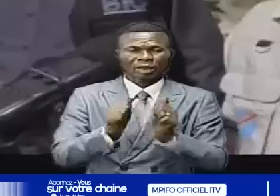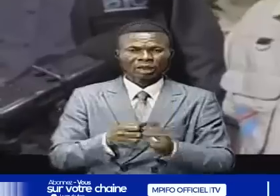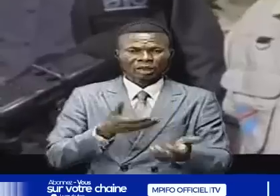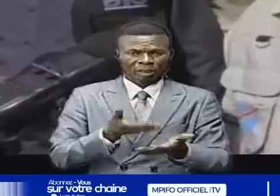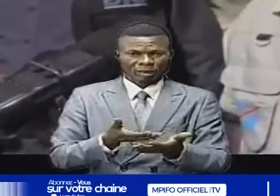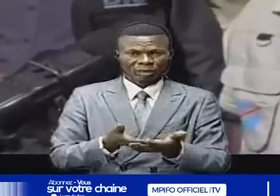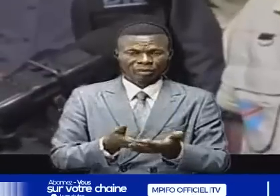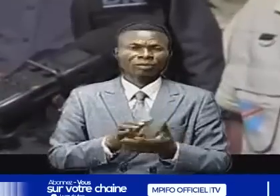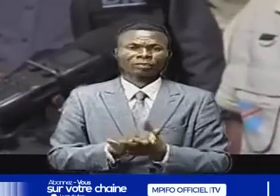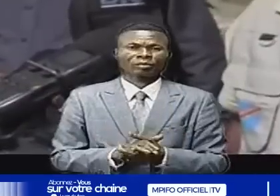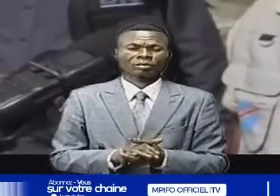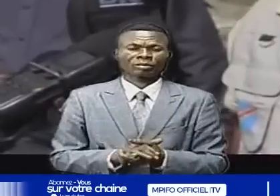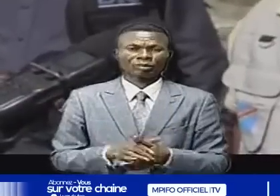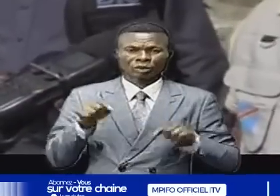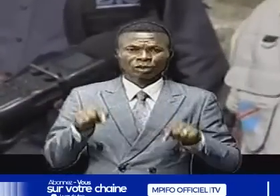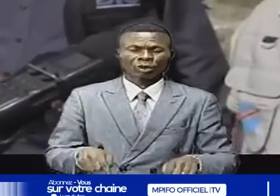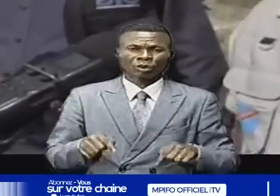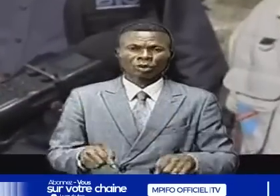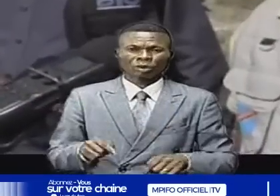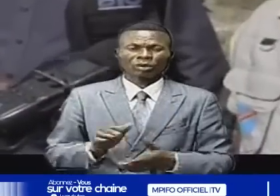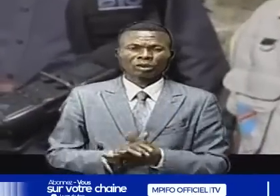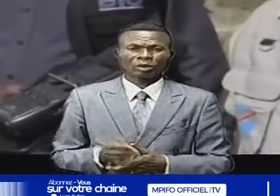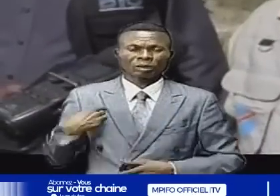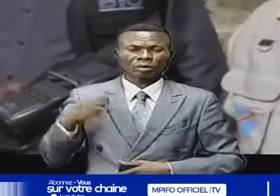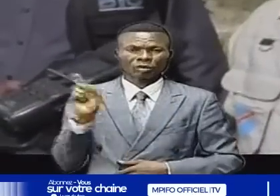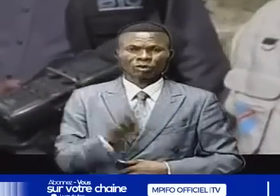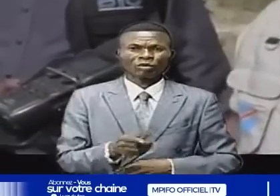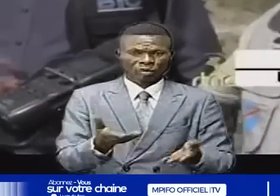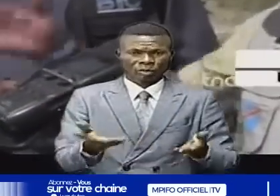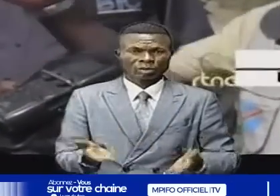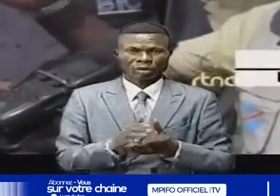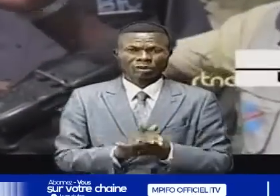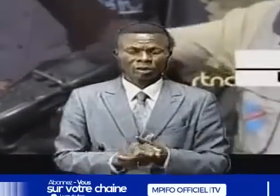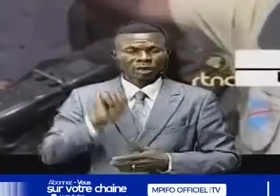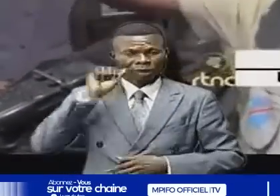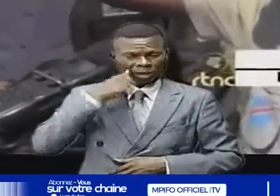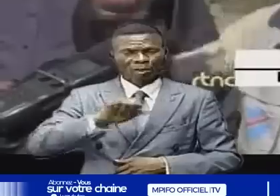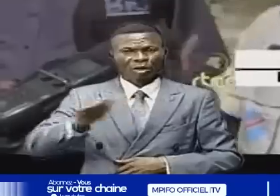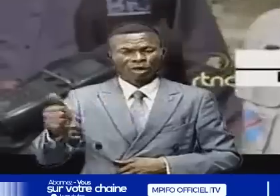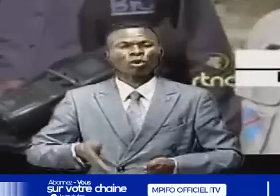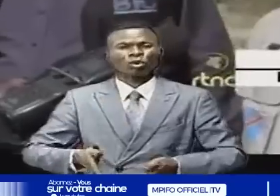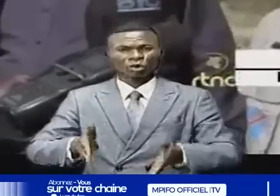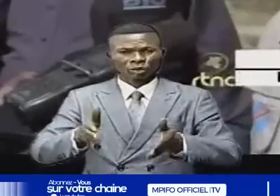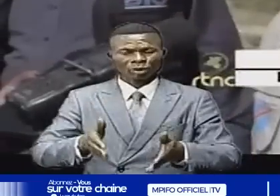Tamukombo. Aujourd'hui, c'est Lucila. Demain, ça sera que tourne chaud et